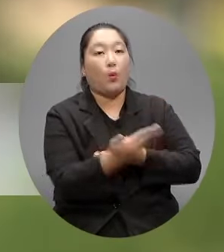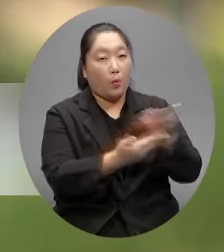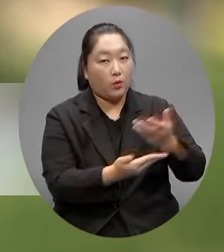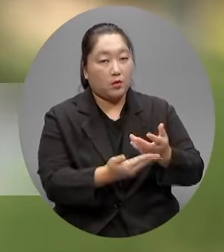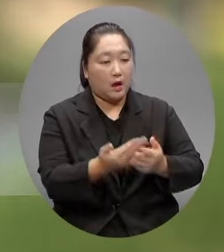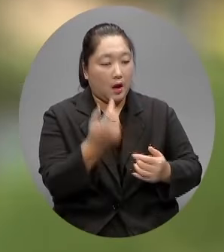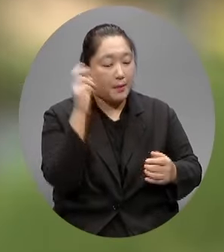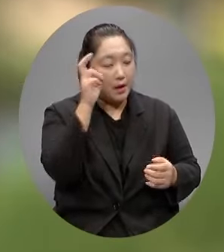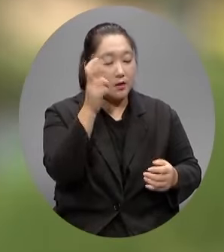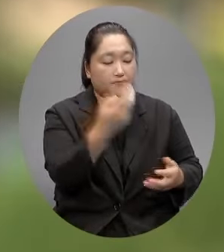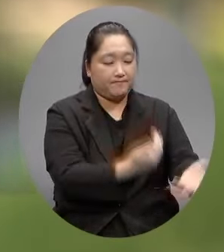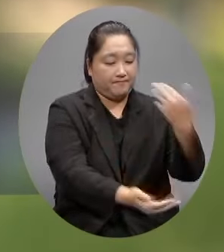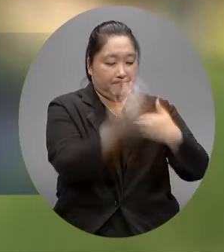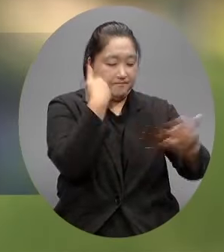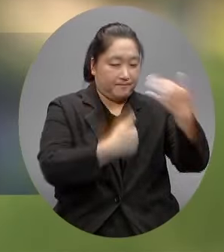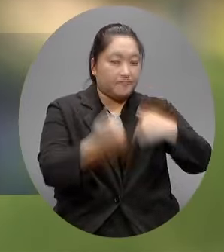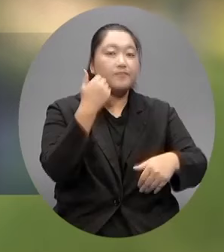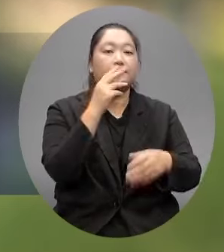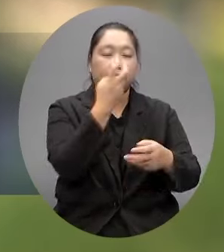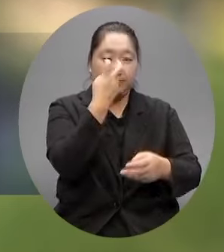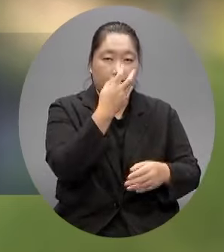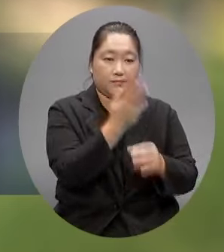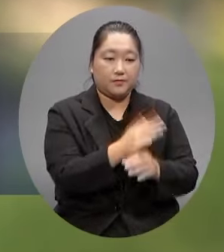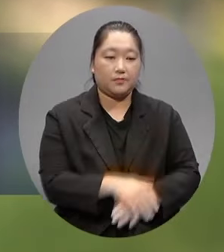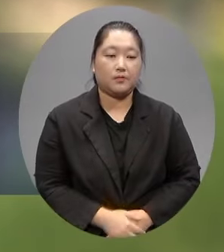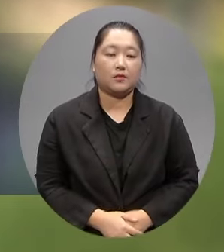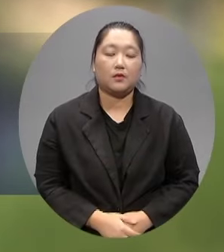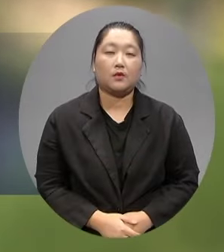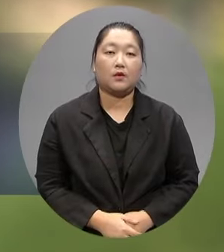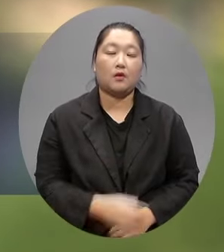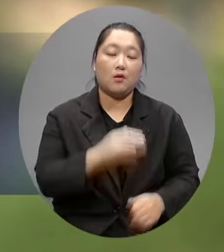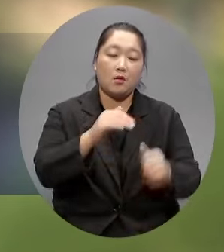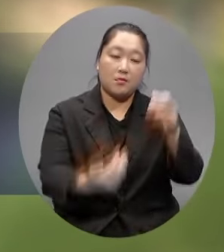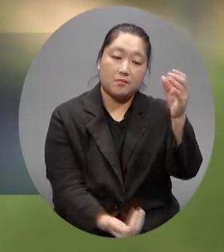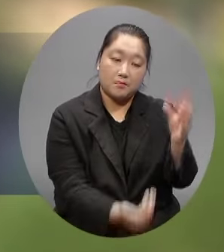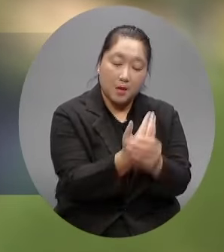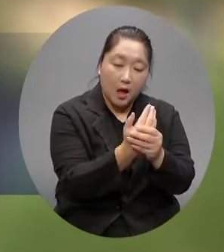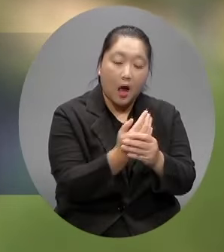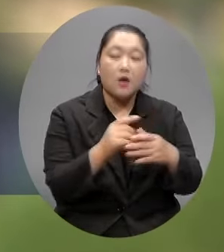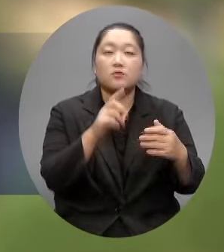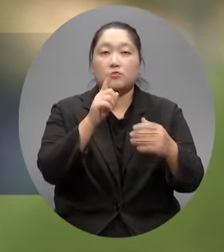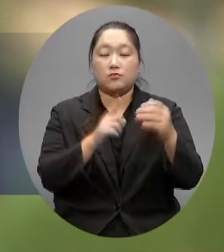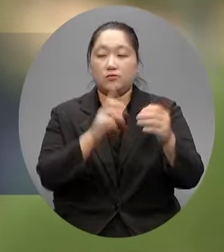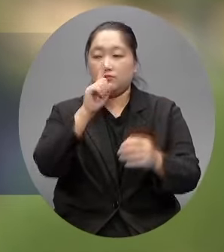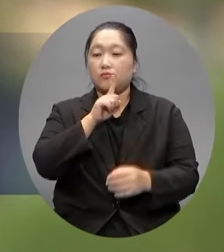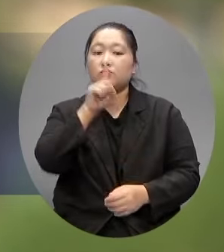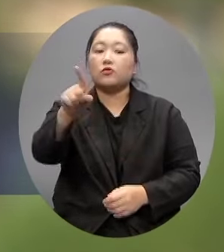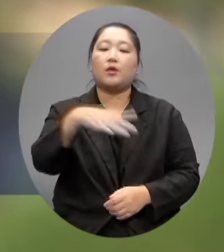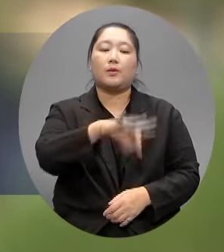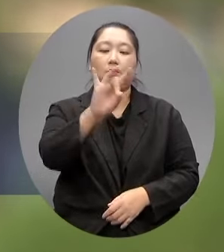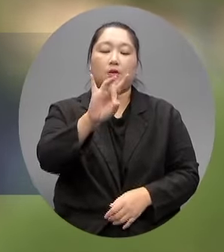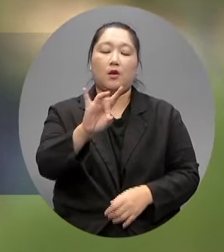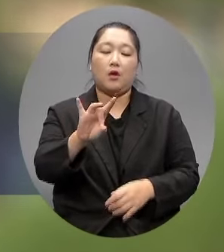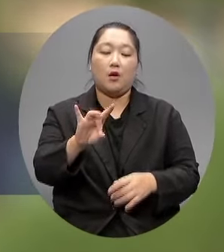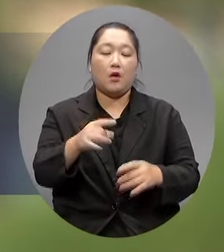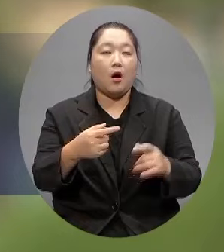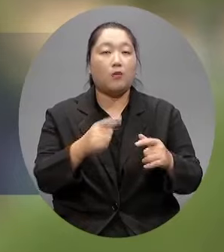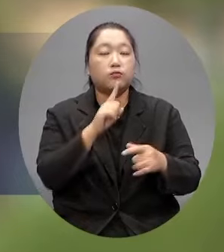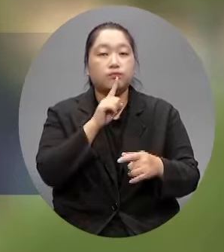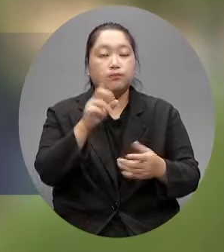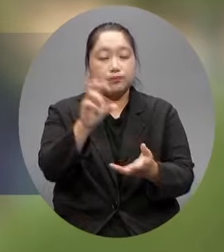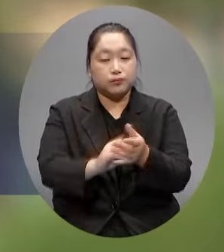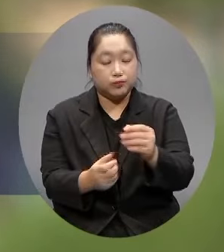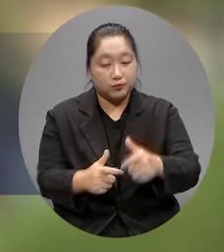포렌식을 진행하고 있습니다. 바로 그 상황이 발생되고 수사 의뢰를 먼저 했고 이렇게 크게 될지는 본인들도 몰랐다고 얘기를 하는데 행위